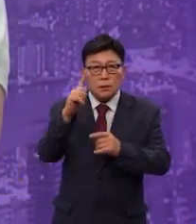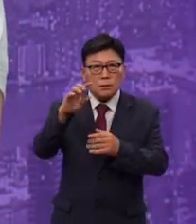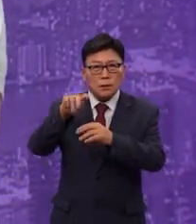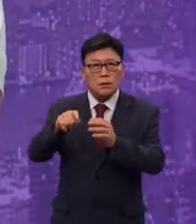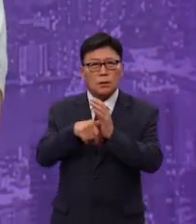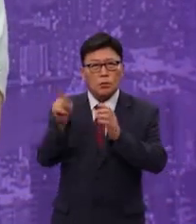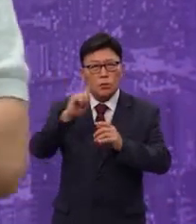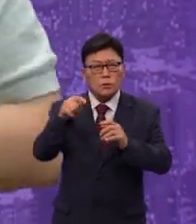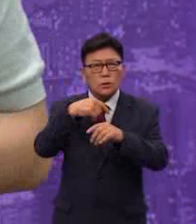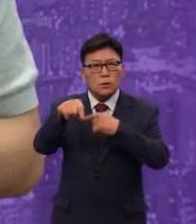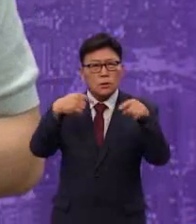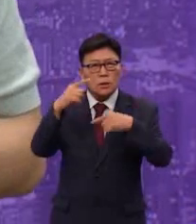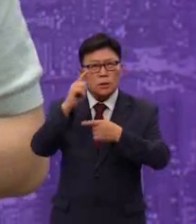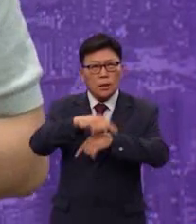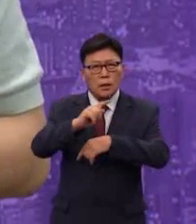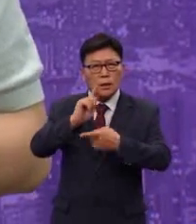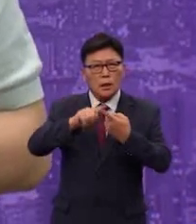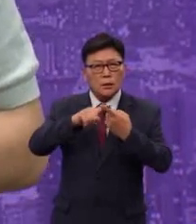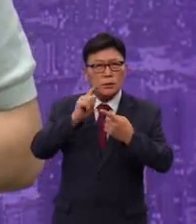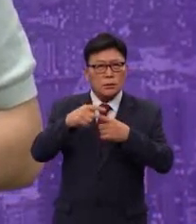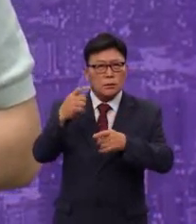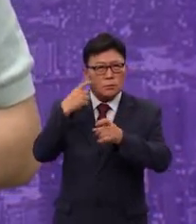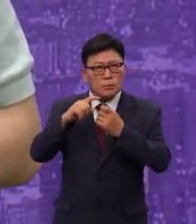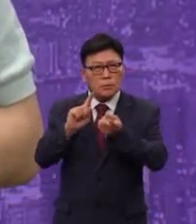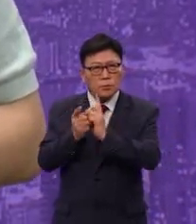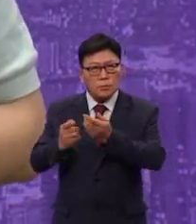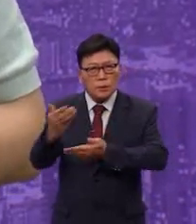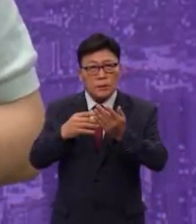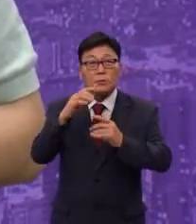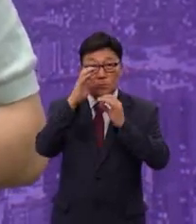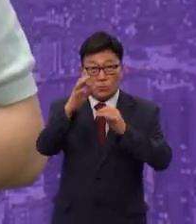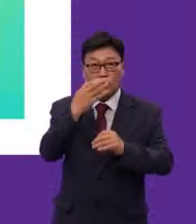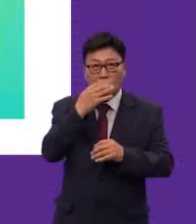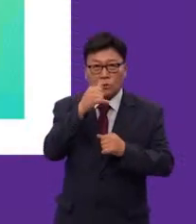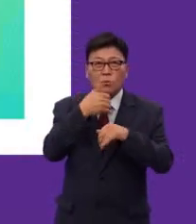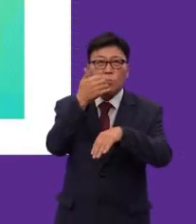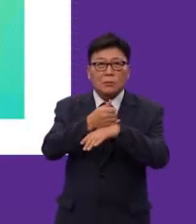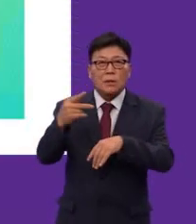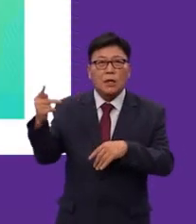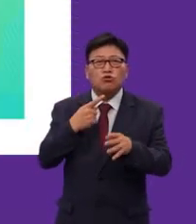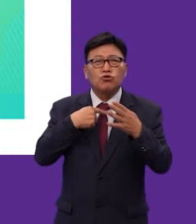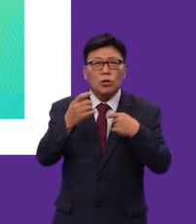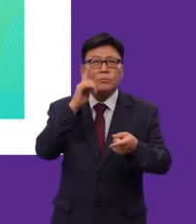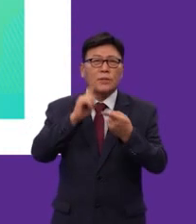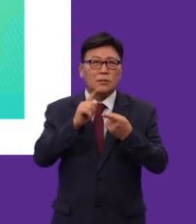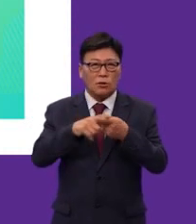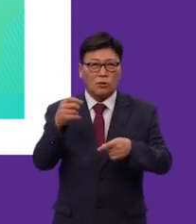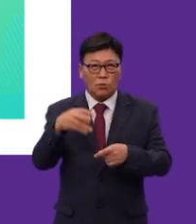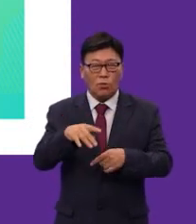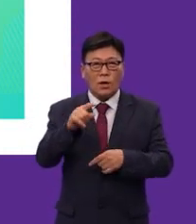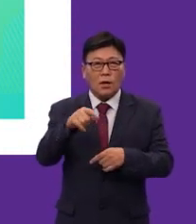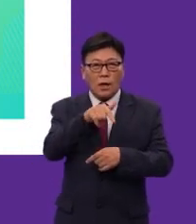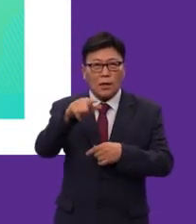어떤 정책에 대한 대안을 모색을 했는지까지 다 보실 수가 있고요. 마지막으로 대출 경험에 대한